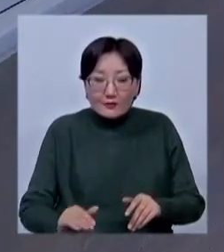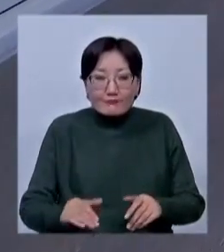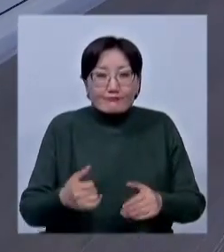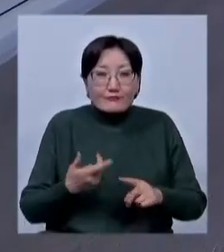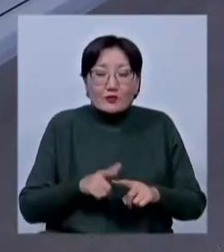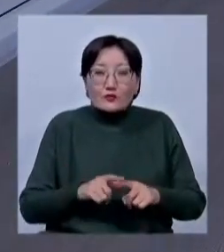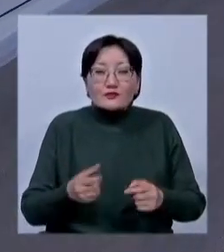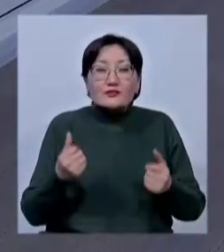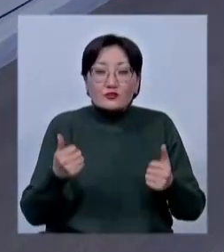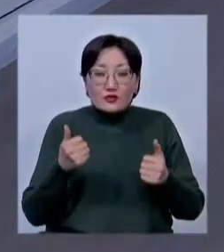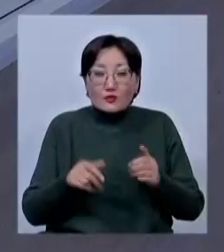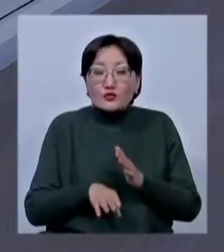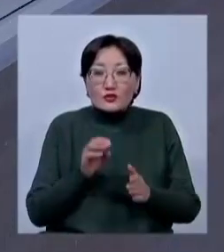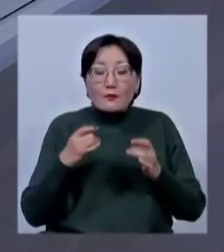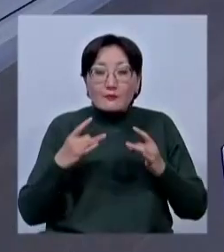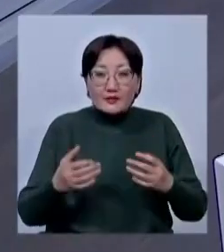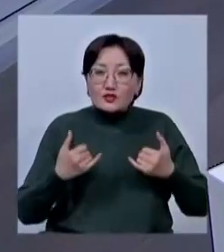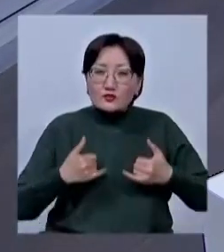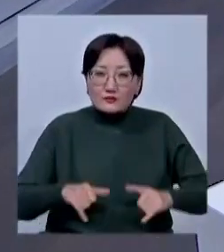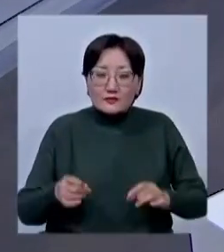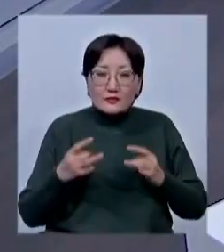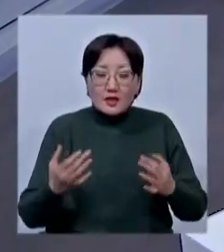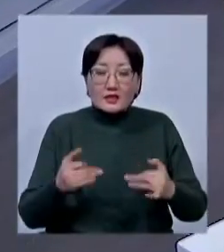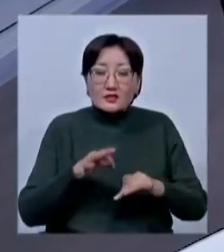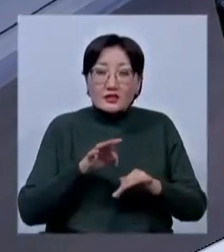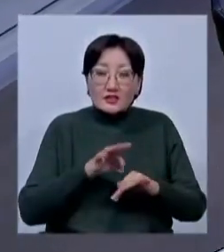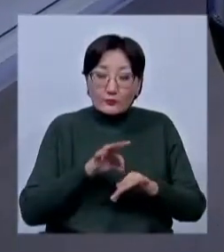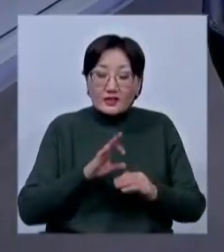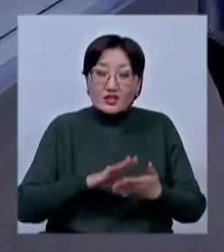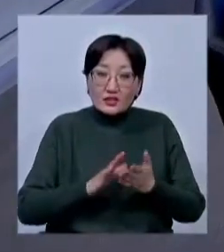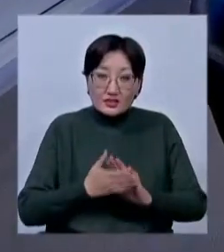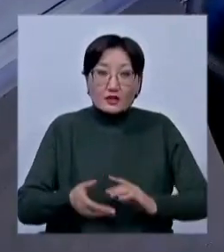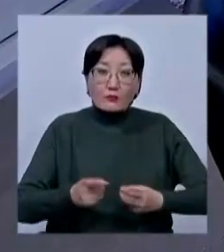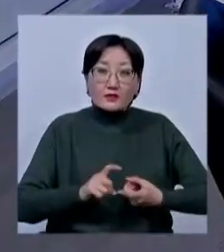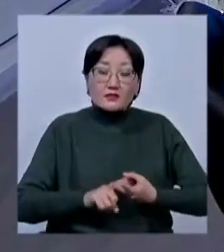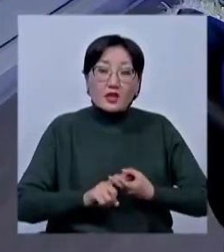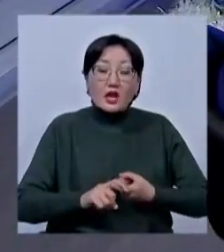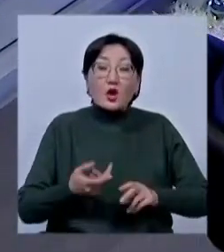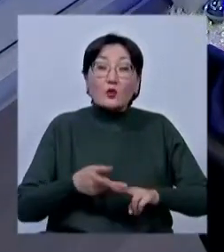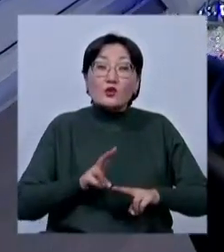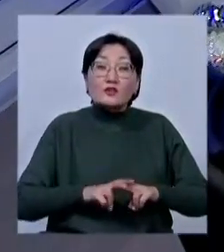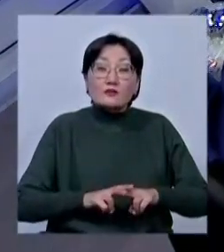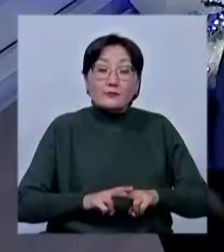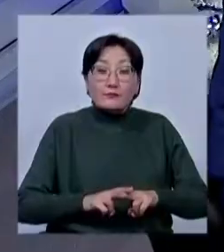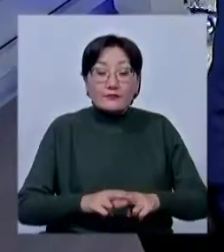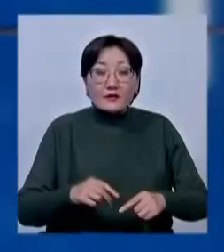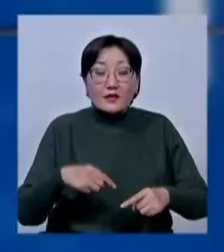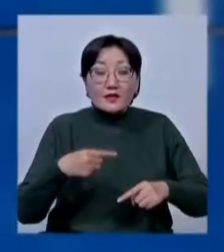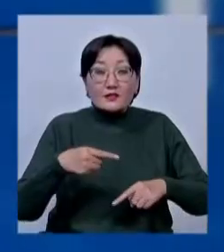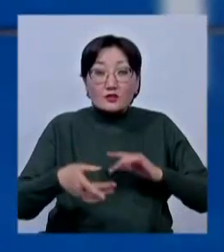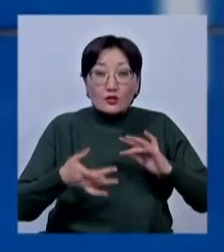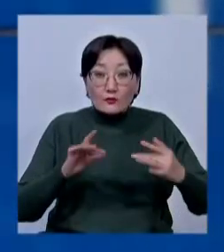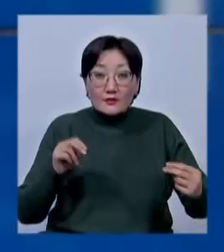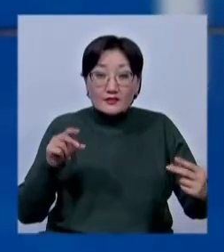бір жақсы мереке. Бірақ енді қазіргі қаладағы эпидемиологиялық жағдайға байланысты, осы жаңағы қашықтан оқу